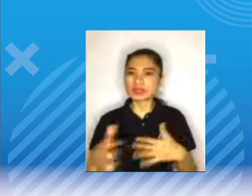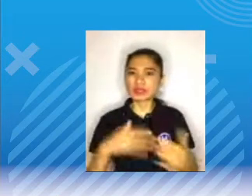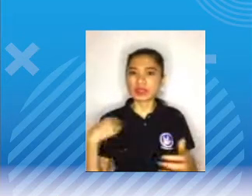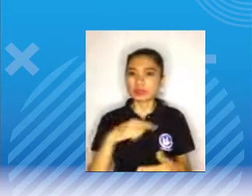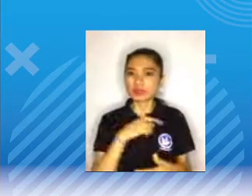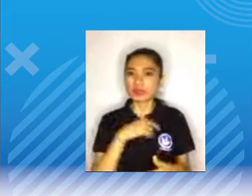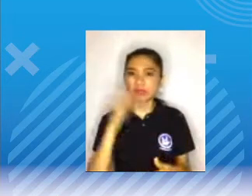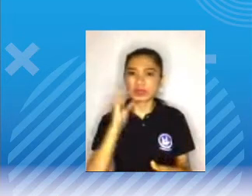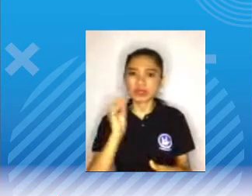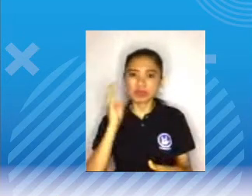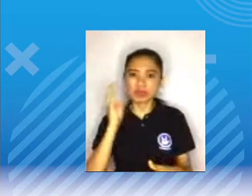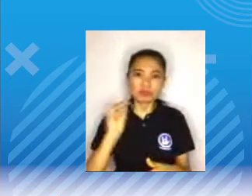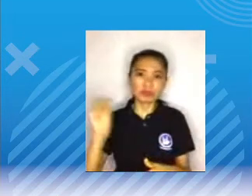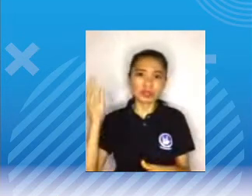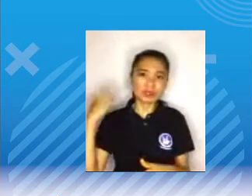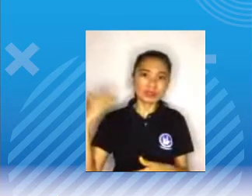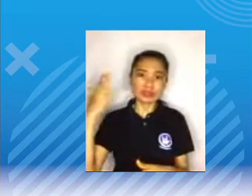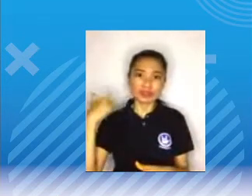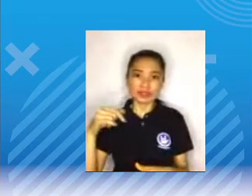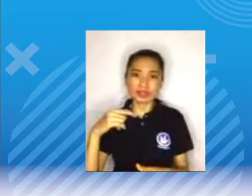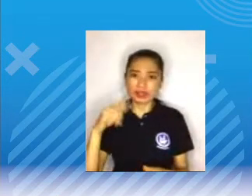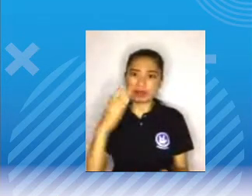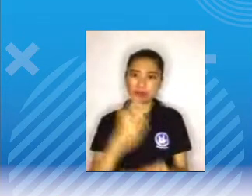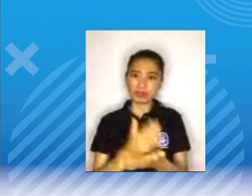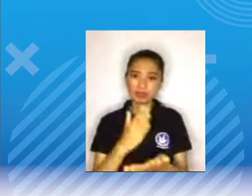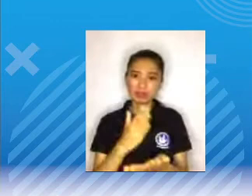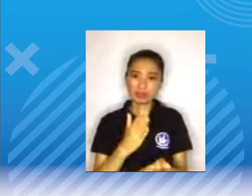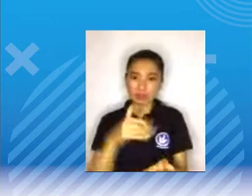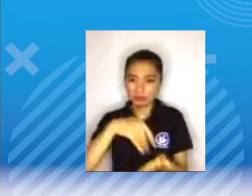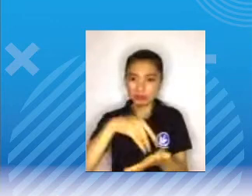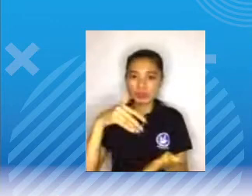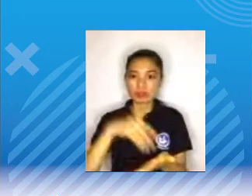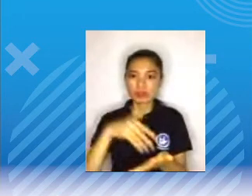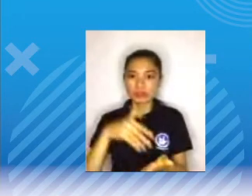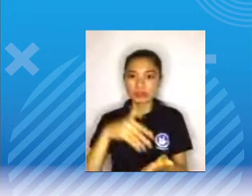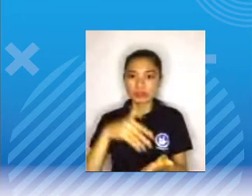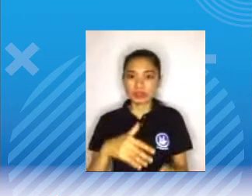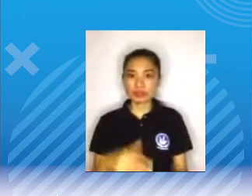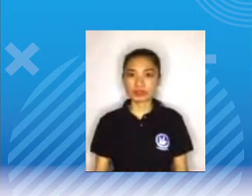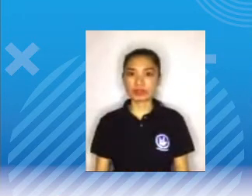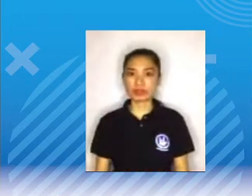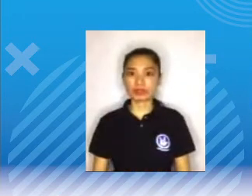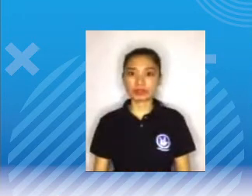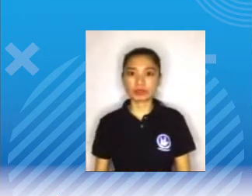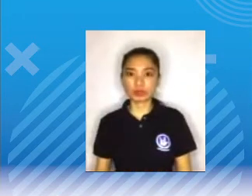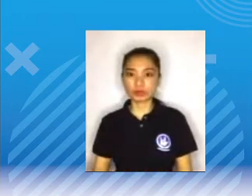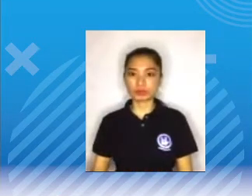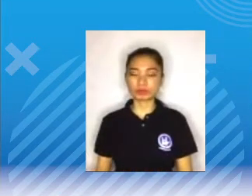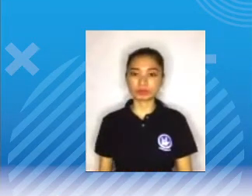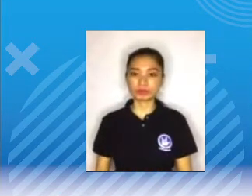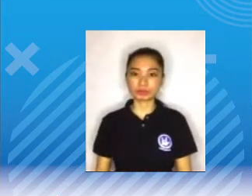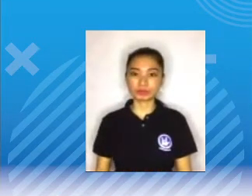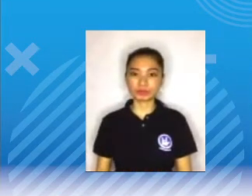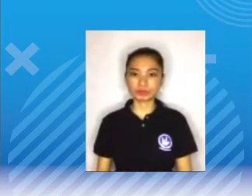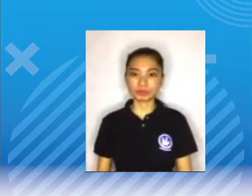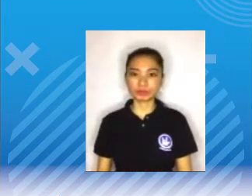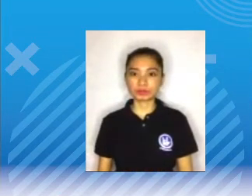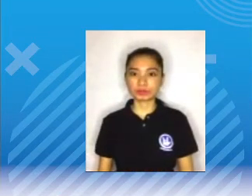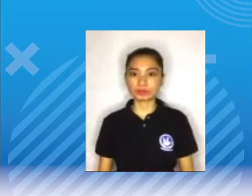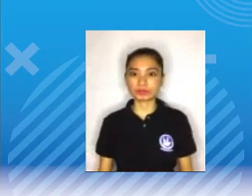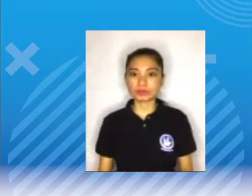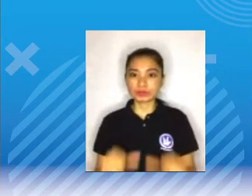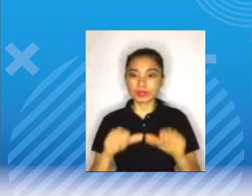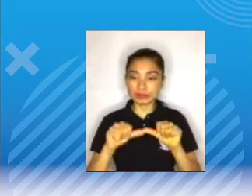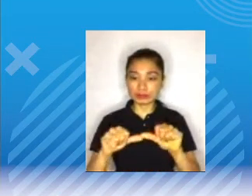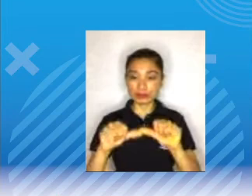ating secretary, education must continue, and we will sabi po sa Kagawaran, we are committed to